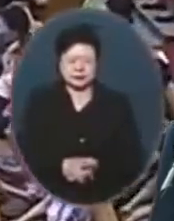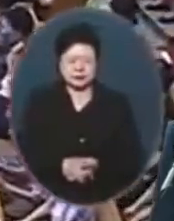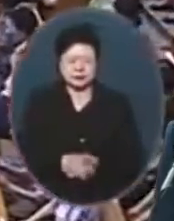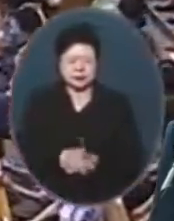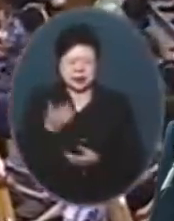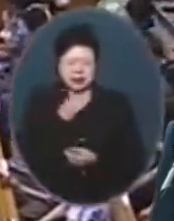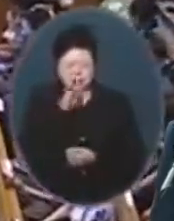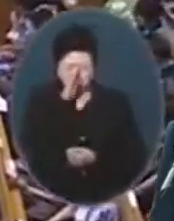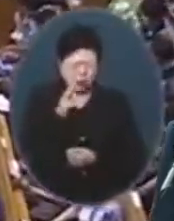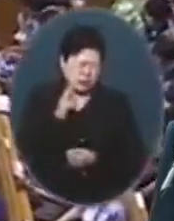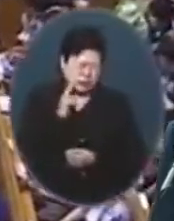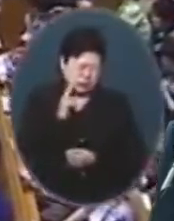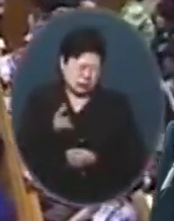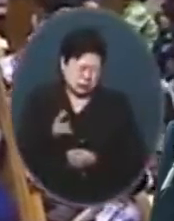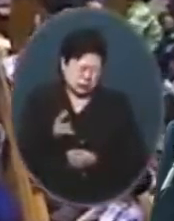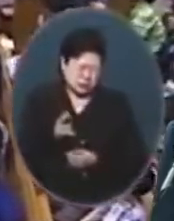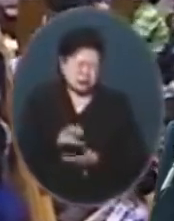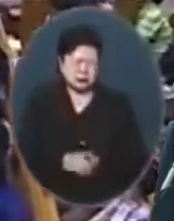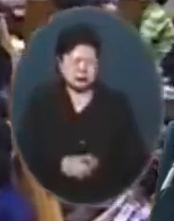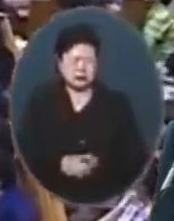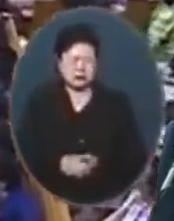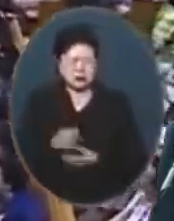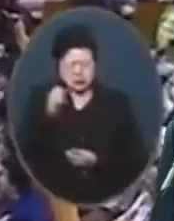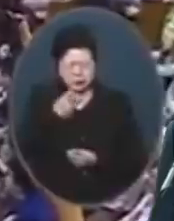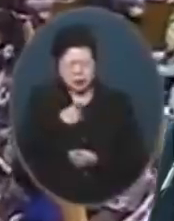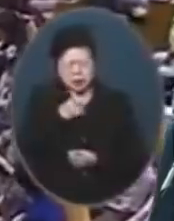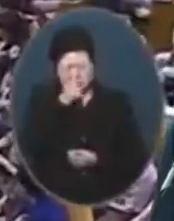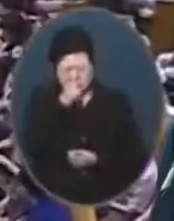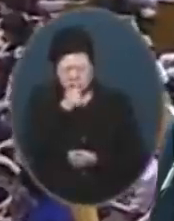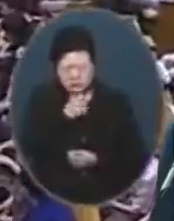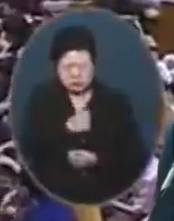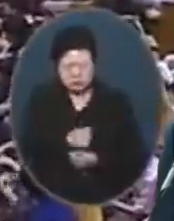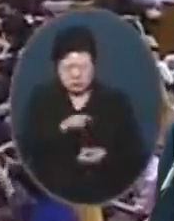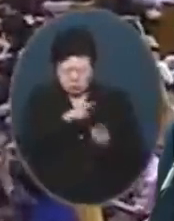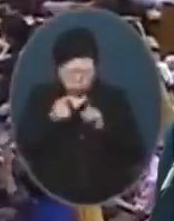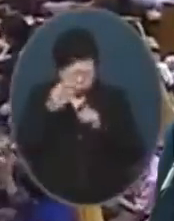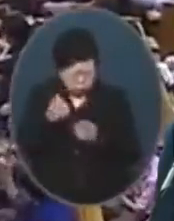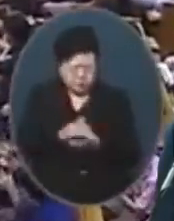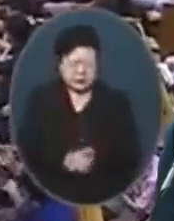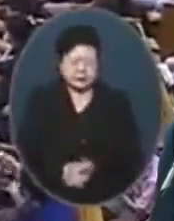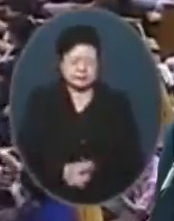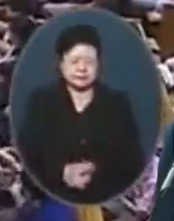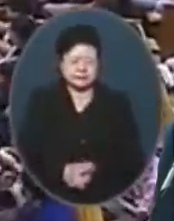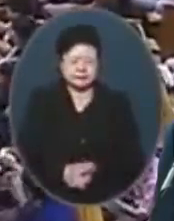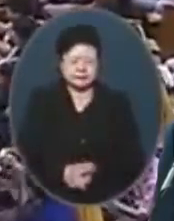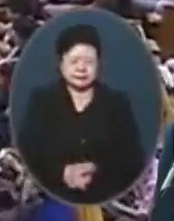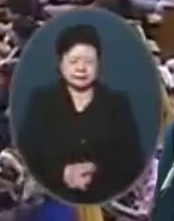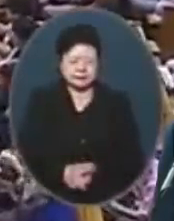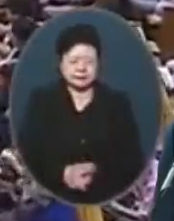당뇨병이 심해서 굉장히 어려움을 당하는 사람을 주님이 고쳐주시는 것입니다.